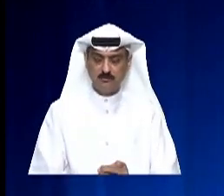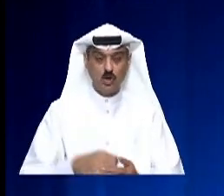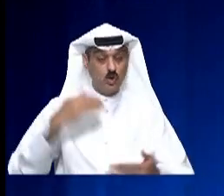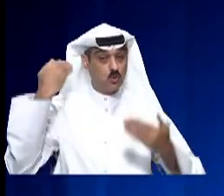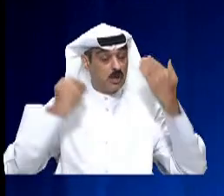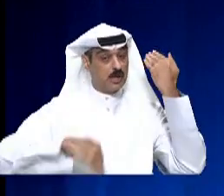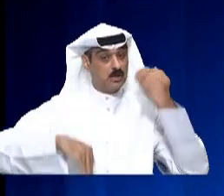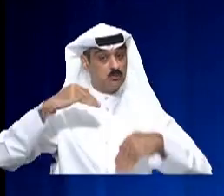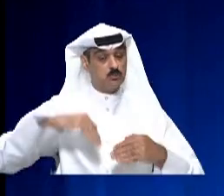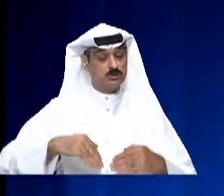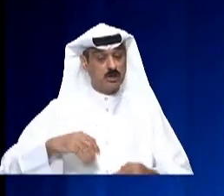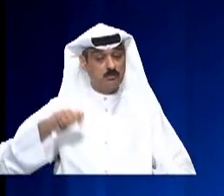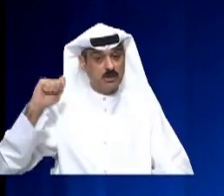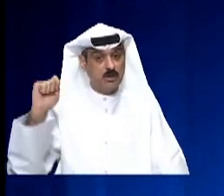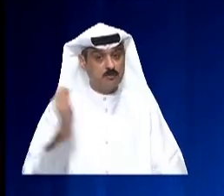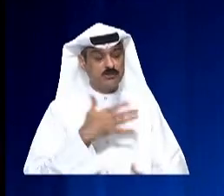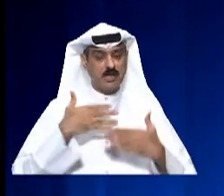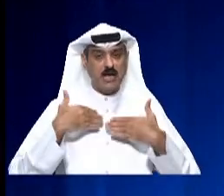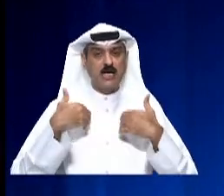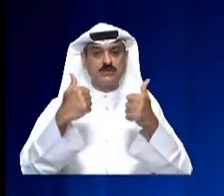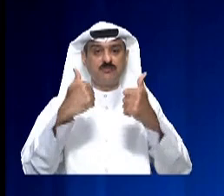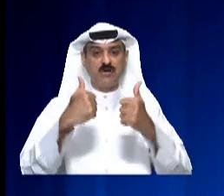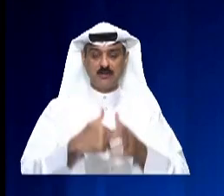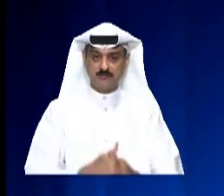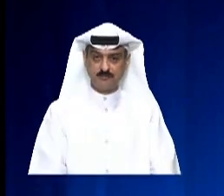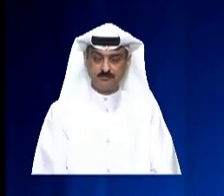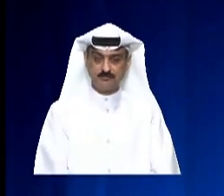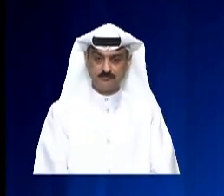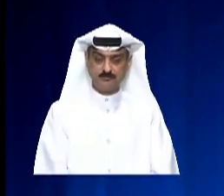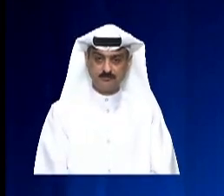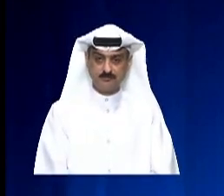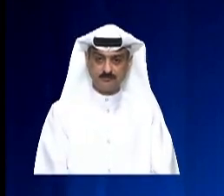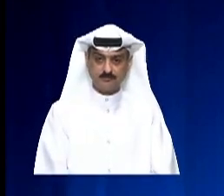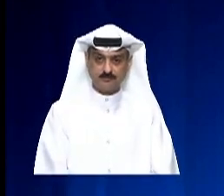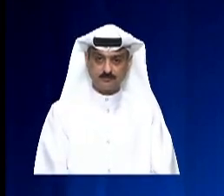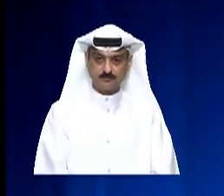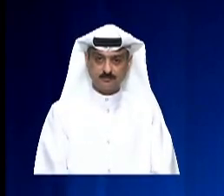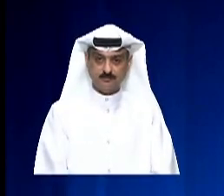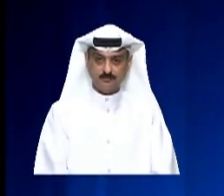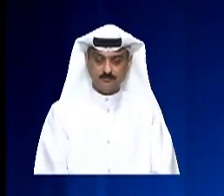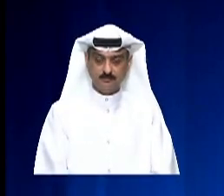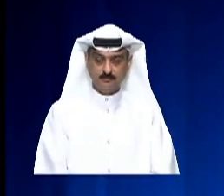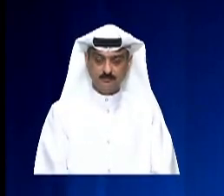على المصابين بسرعة الشفاء والعافية.